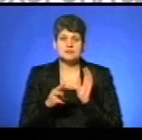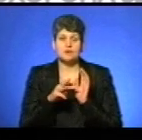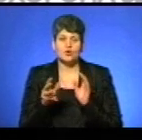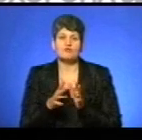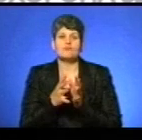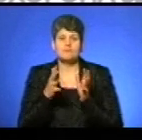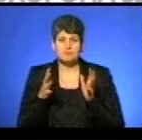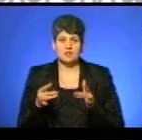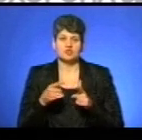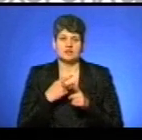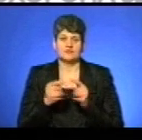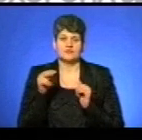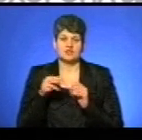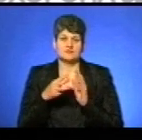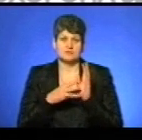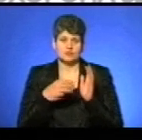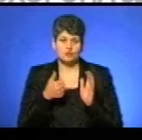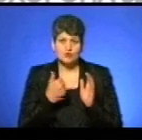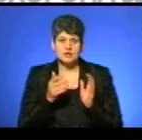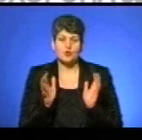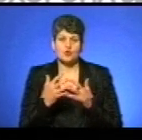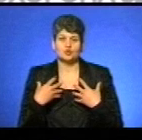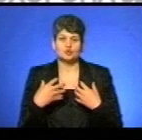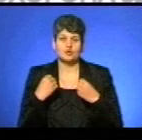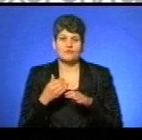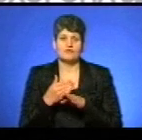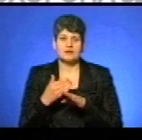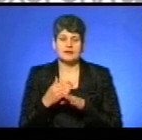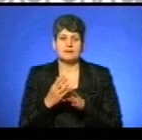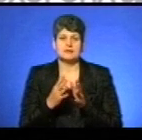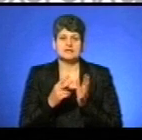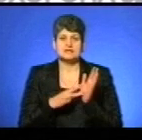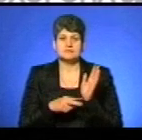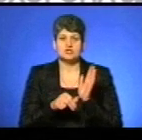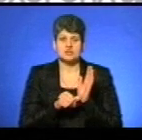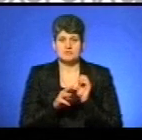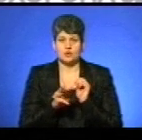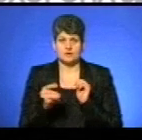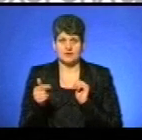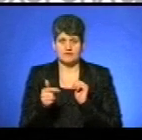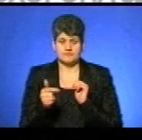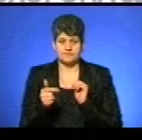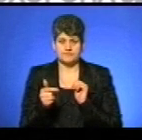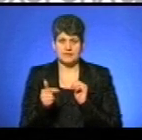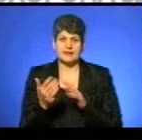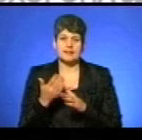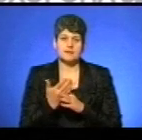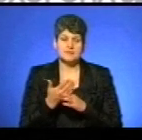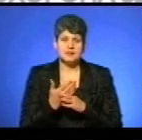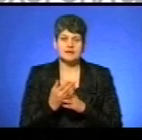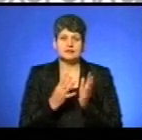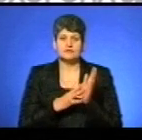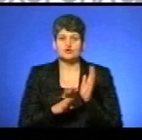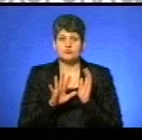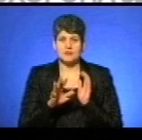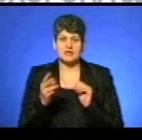більше, ніж у 2018 році. На охорону здоров'я виділять понад 76 мільйонів гривень. На пільги і субсидії – понад